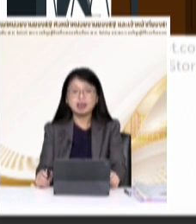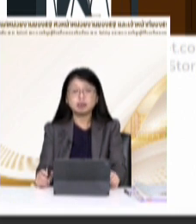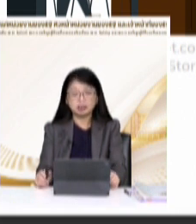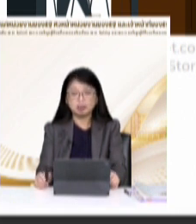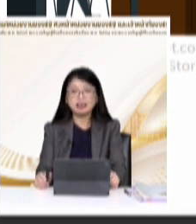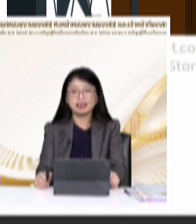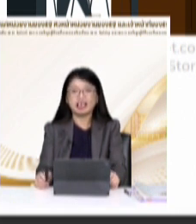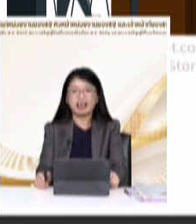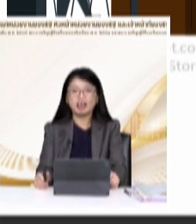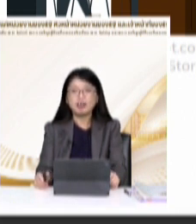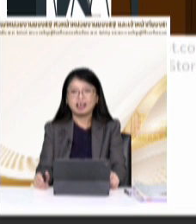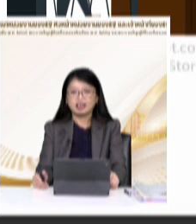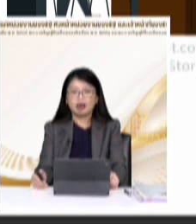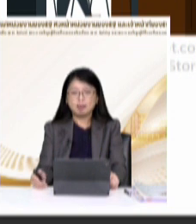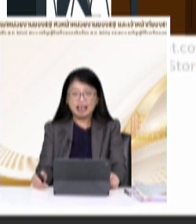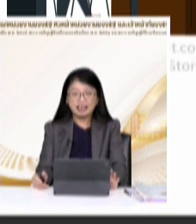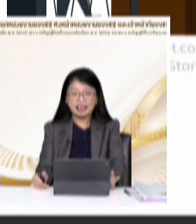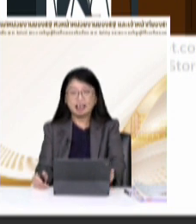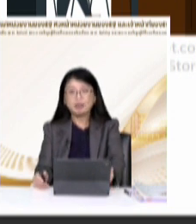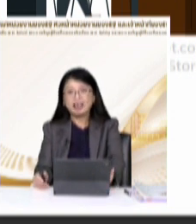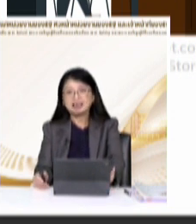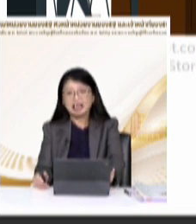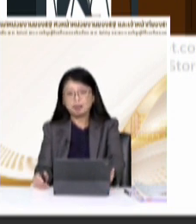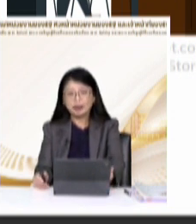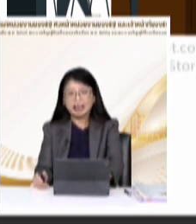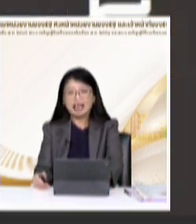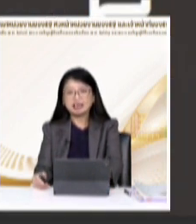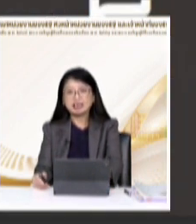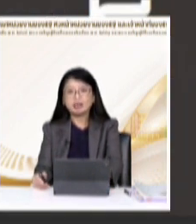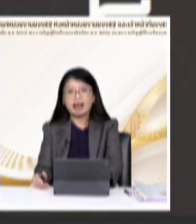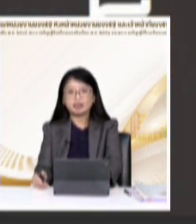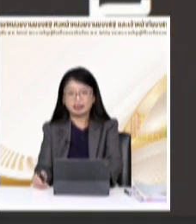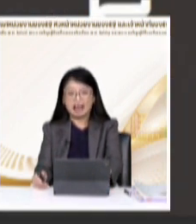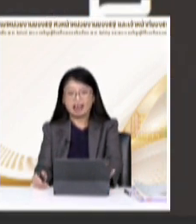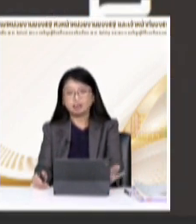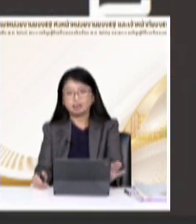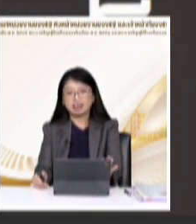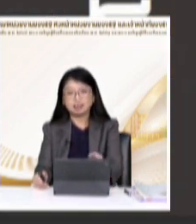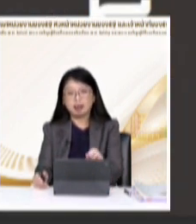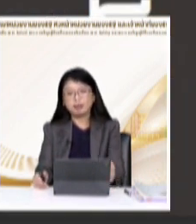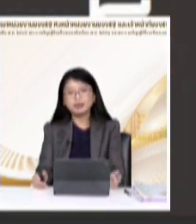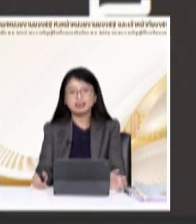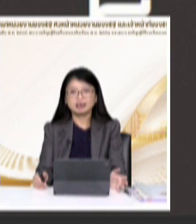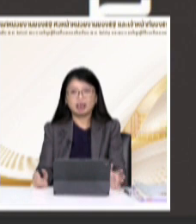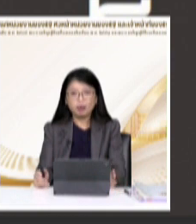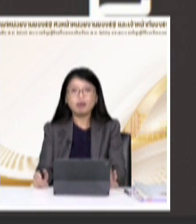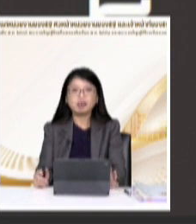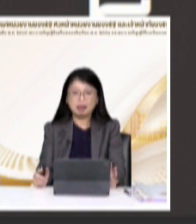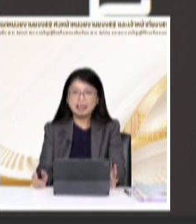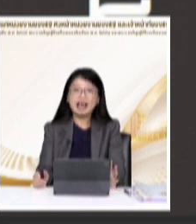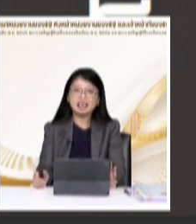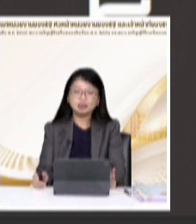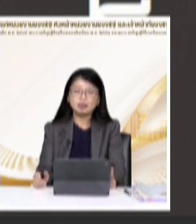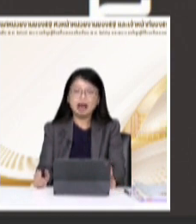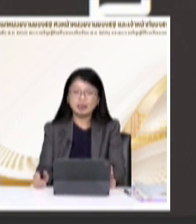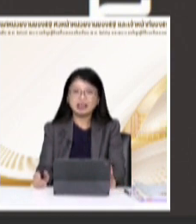องมีตัวจำเลยนะคะต่อไปนะคะจากกระบวนการที่เรากล่าวถึงแล้วเราจะมาพูดถึงเข้าพงการบรร